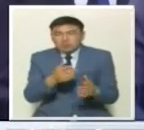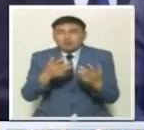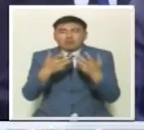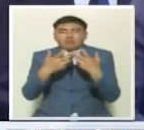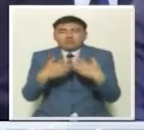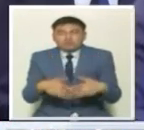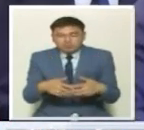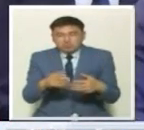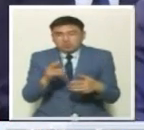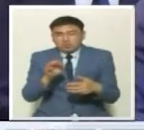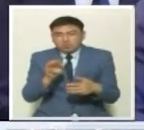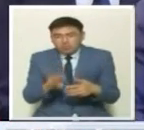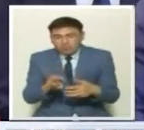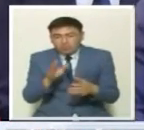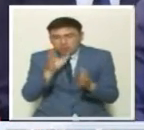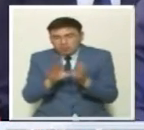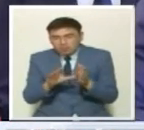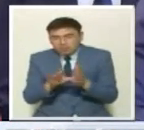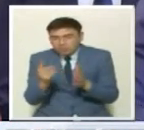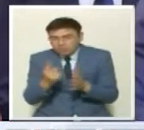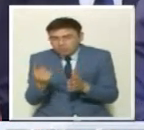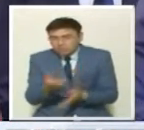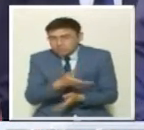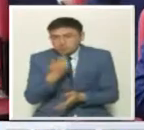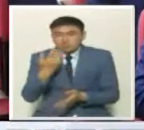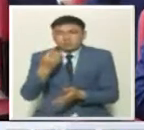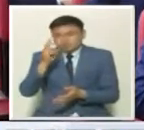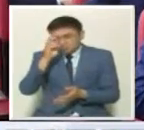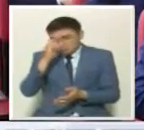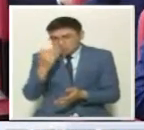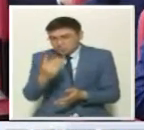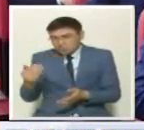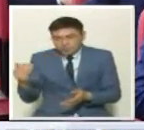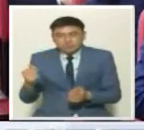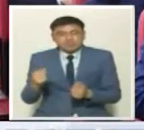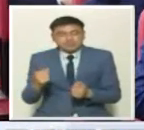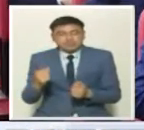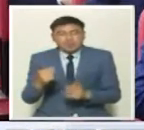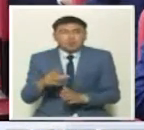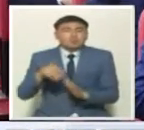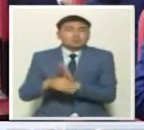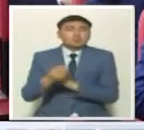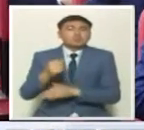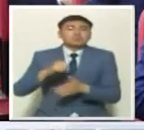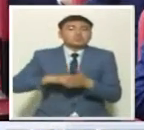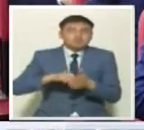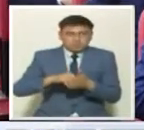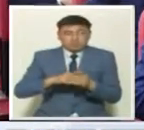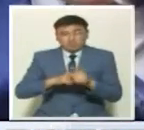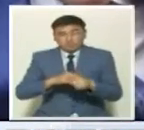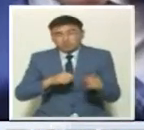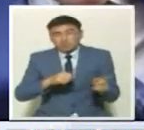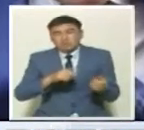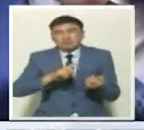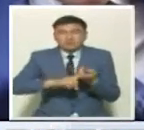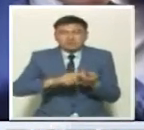автоматизированной системы коммерческого учета электроэнергии и у государственных коммунальных предприятий. Среди причин также низкие тарифы, недостаточное